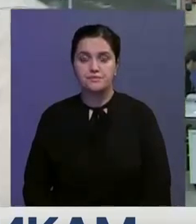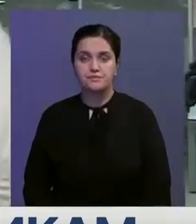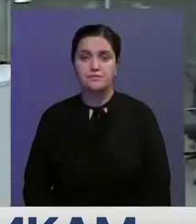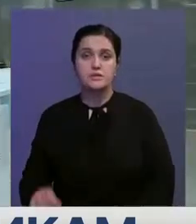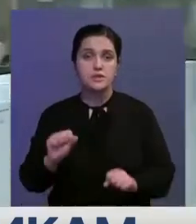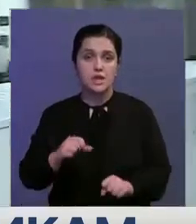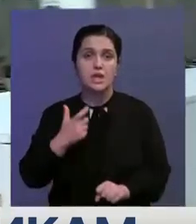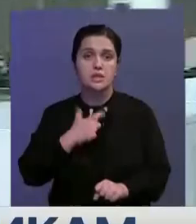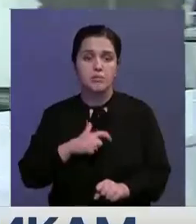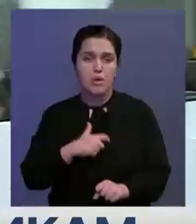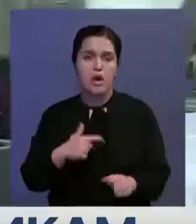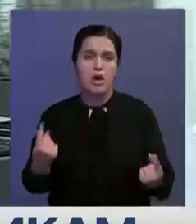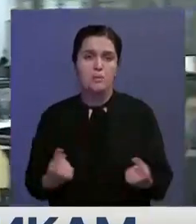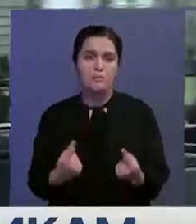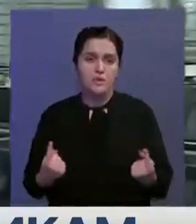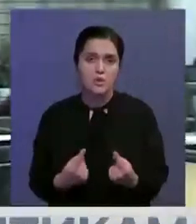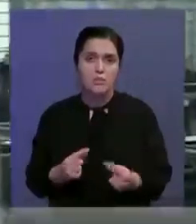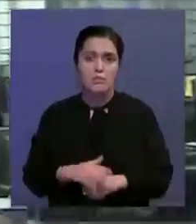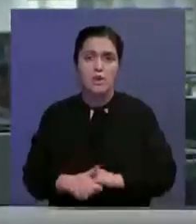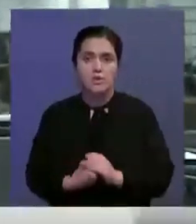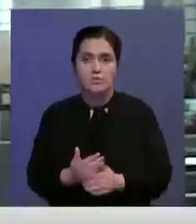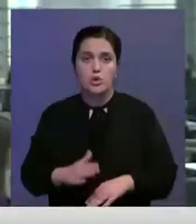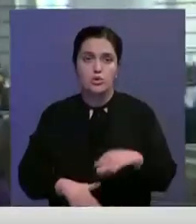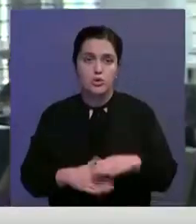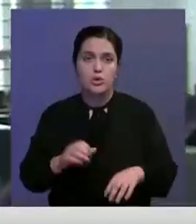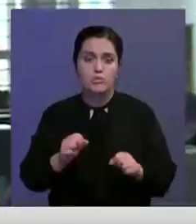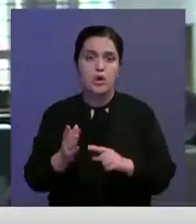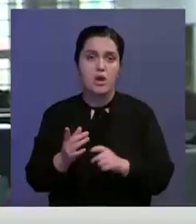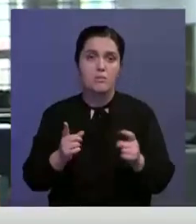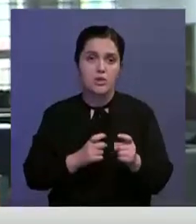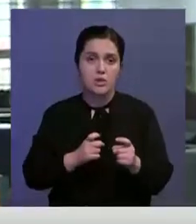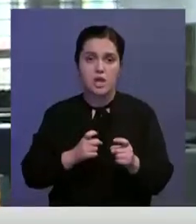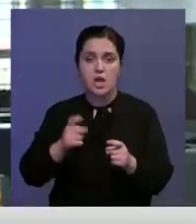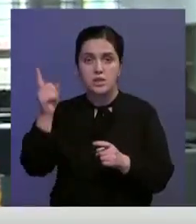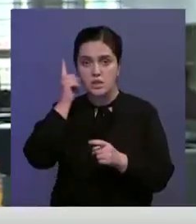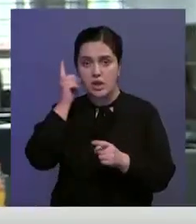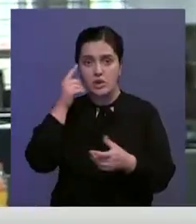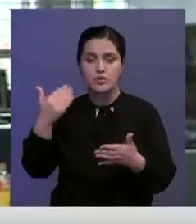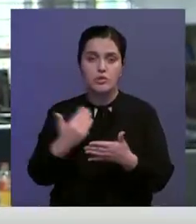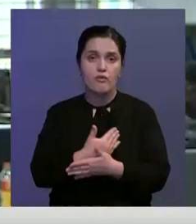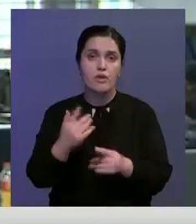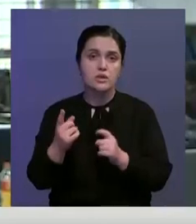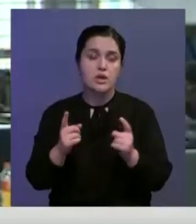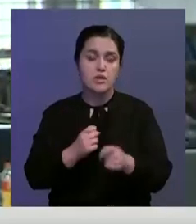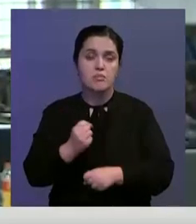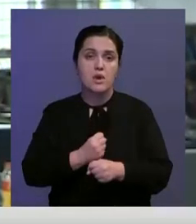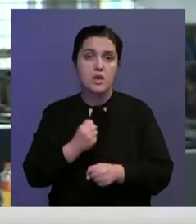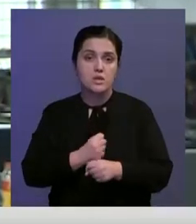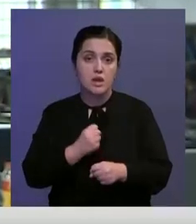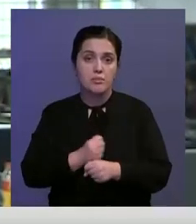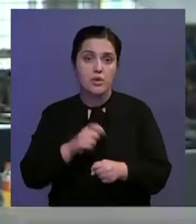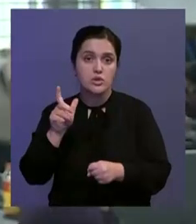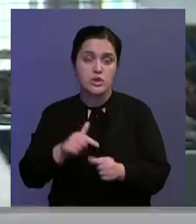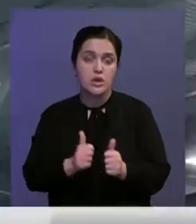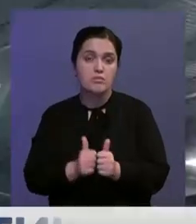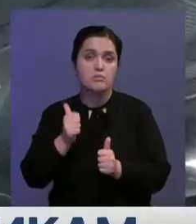обычным антисептиком? Мажем руки, но максимум можем обработать еще телефон. С новым спреем разработчики шагнули еще